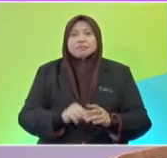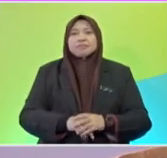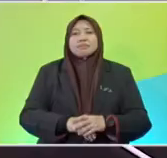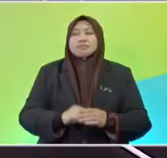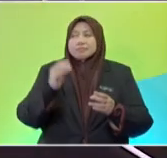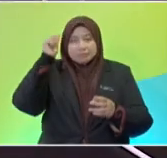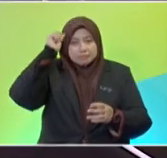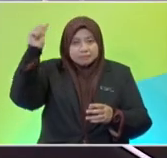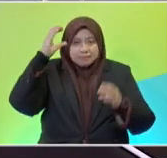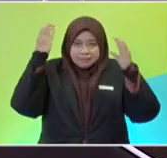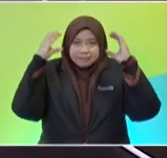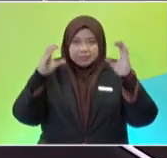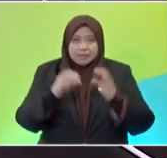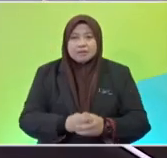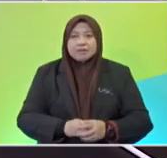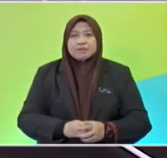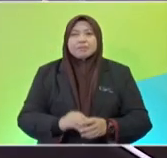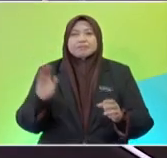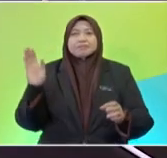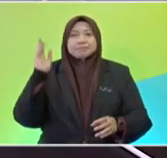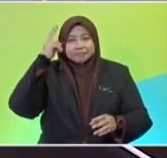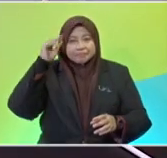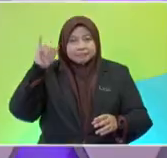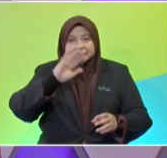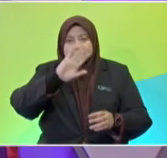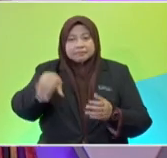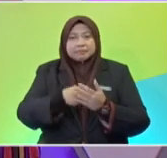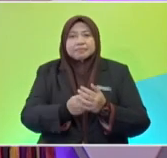cikgun semua Assalamualaikum